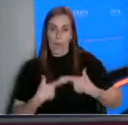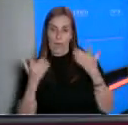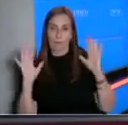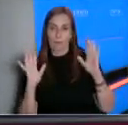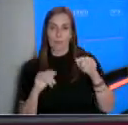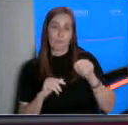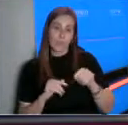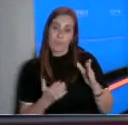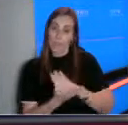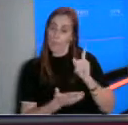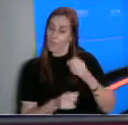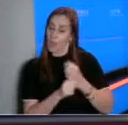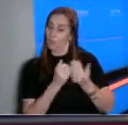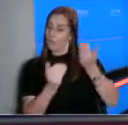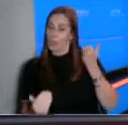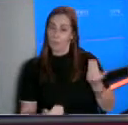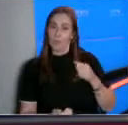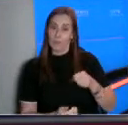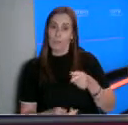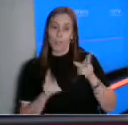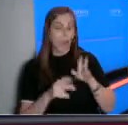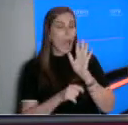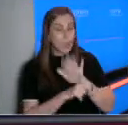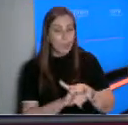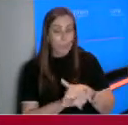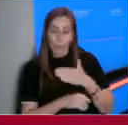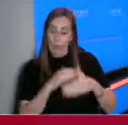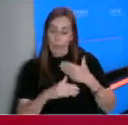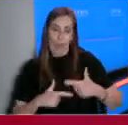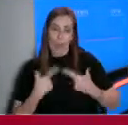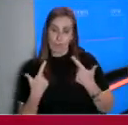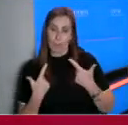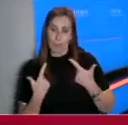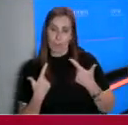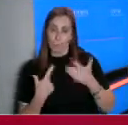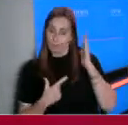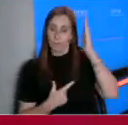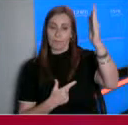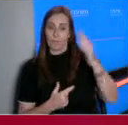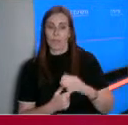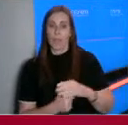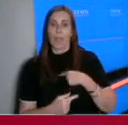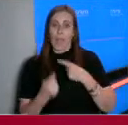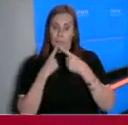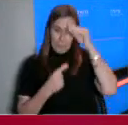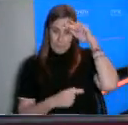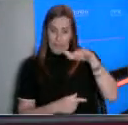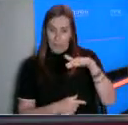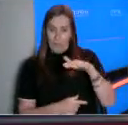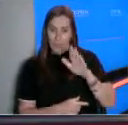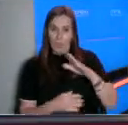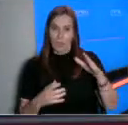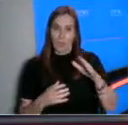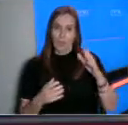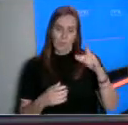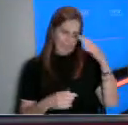שלהם. וזו הכנה שצריך לעשות להם קודם לכן, וזה יכול להשפיע על מהלך החיים שלהם. עכשיו, אני דיברתי עם ילד, לא מהחבר'ה